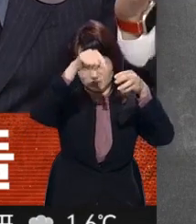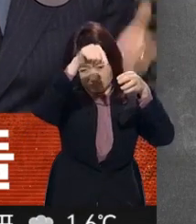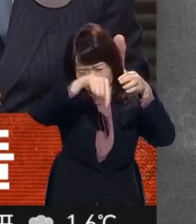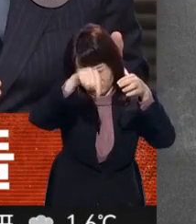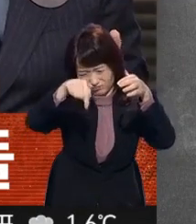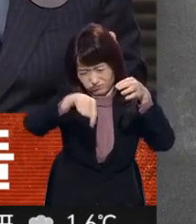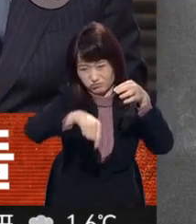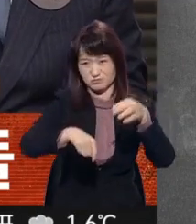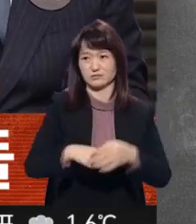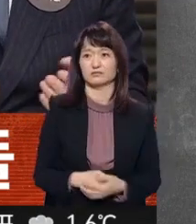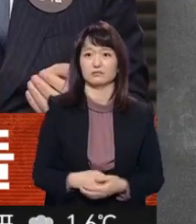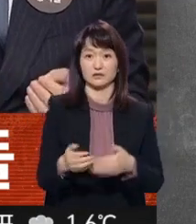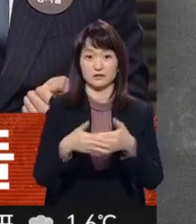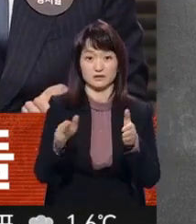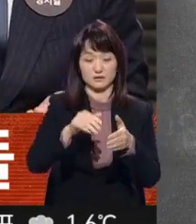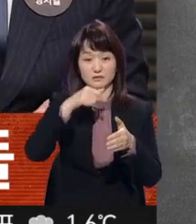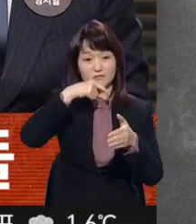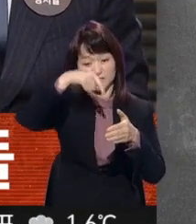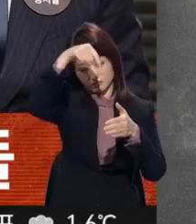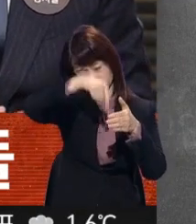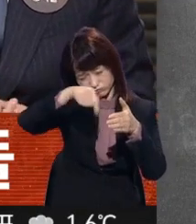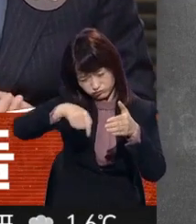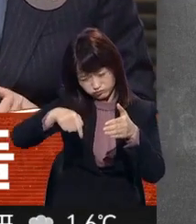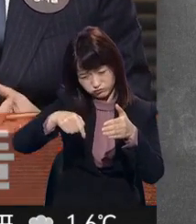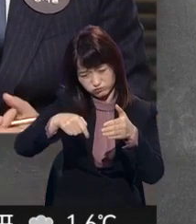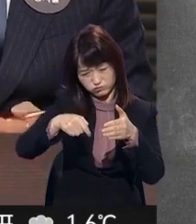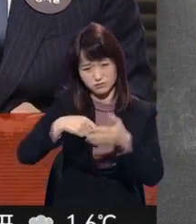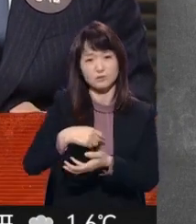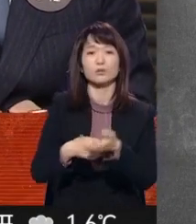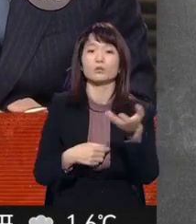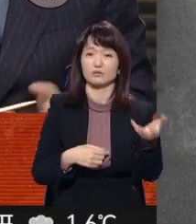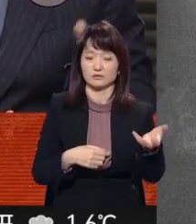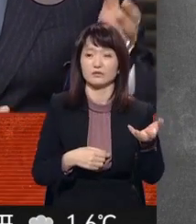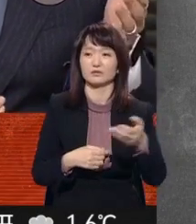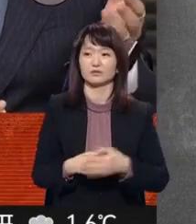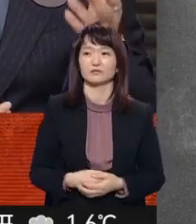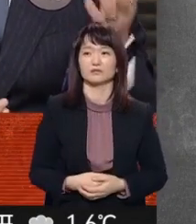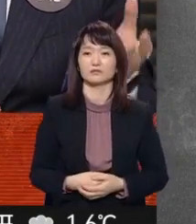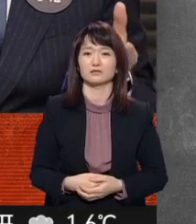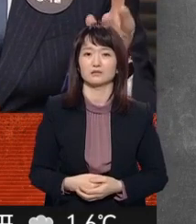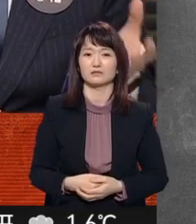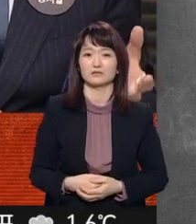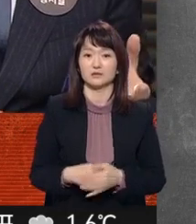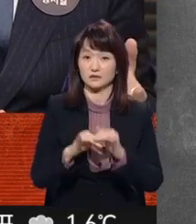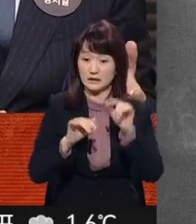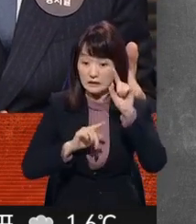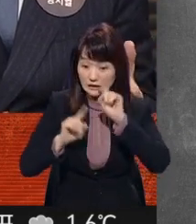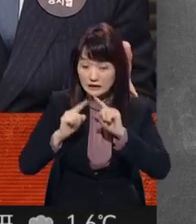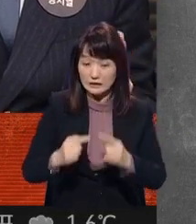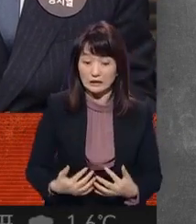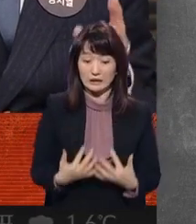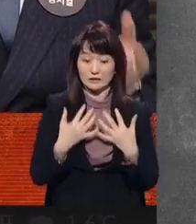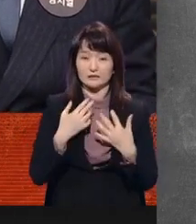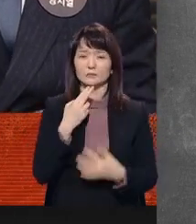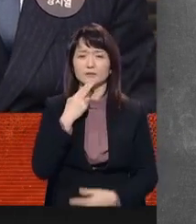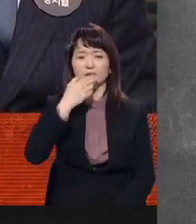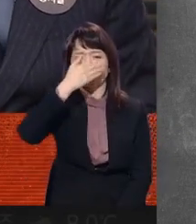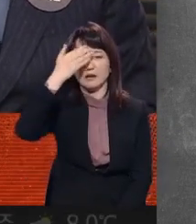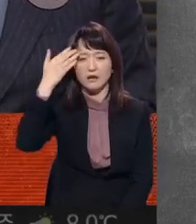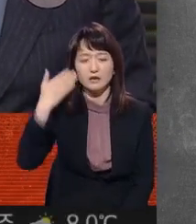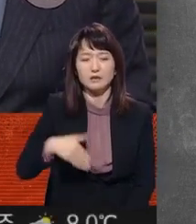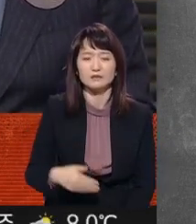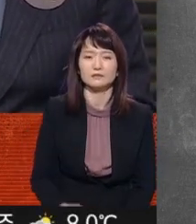방에 날벼락 맞고 학생들 방을 옮겨야 됐다고 하거든요. 세상에. 그나마 크게 뭐 다치거나 화상 입은 학생이 없었다는 게